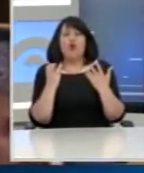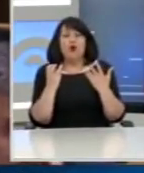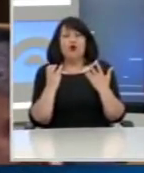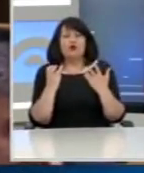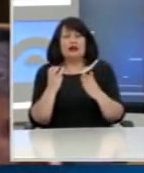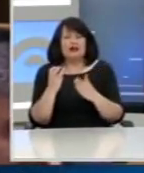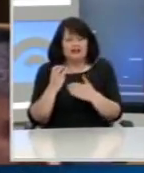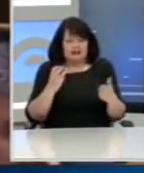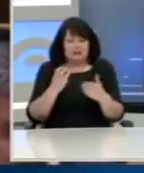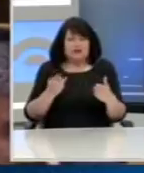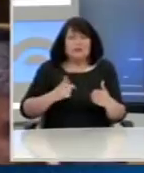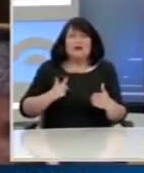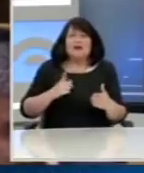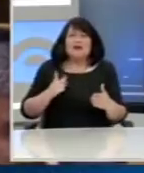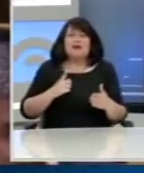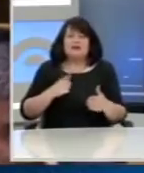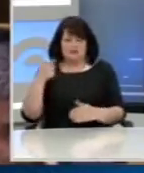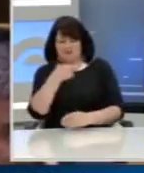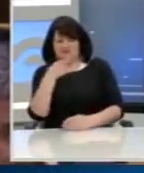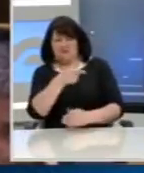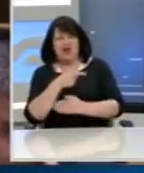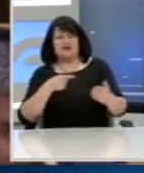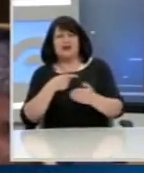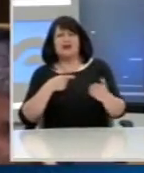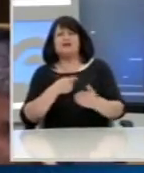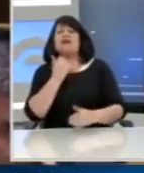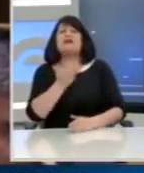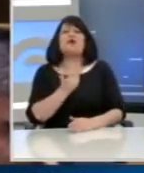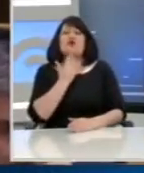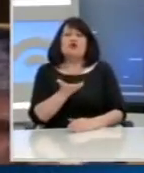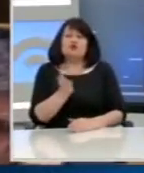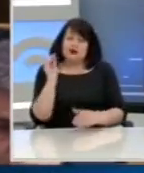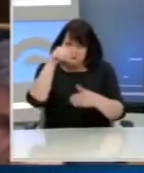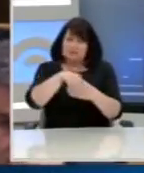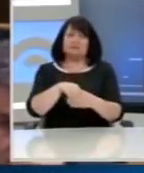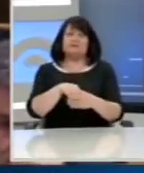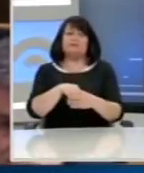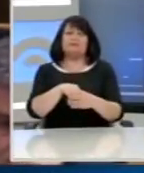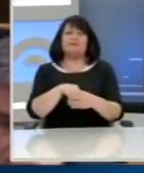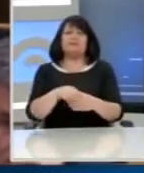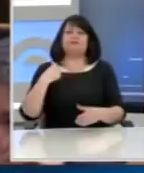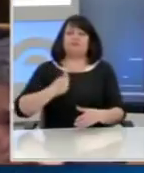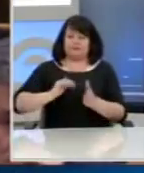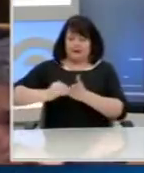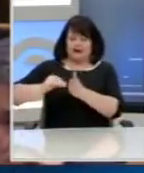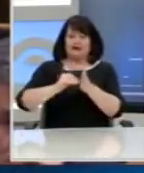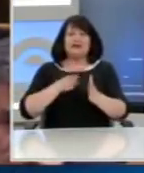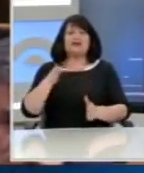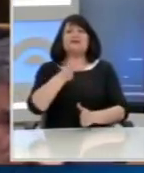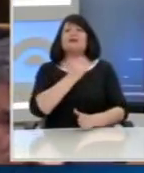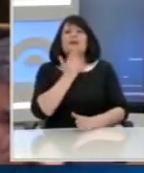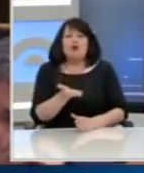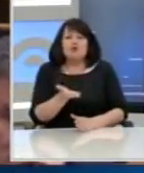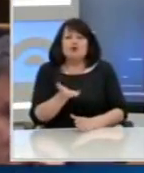εκπλήσεστε. Ήταν δακτυλοδεικτούμενοι και δεν μπορούσαν να έχουν τη δυνατότητα πρόσβασης στις δημόσιες υπηρεσίες.